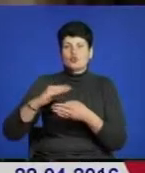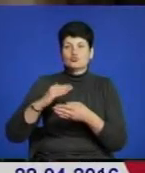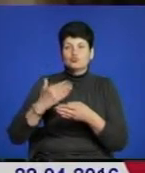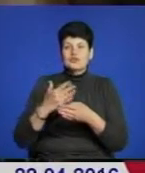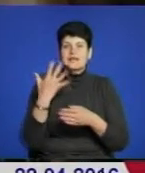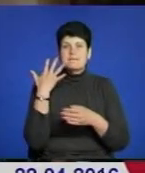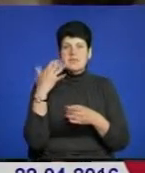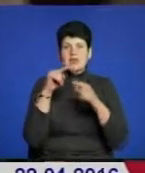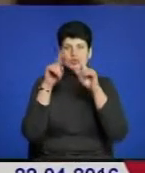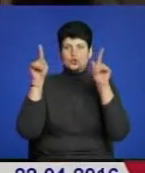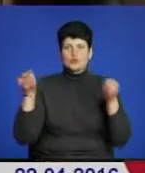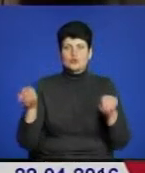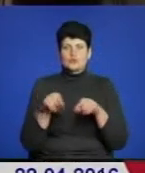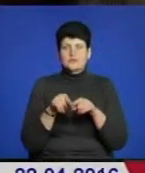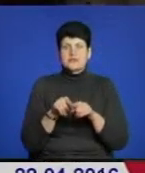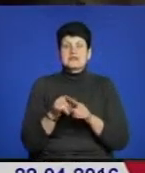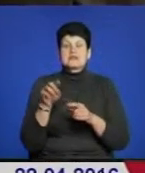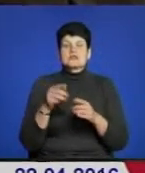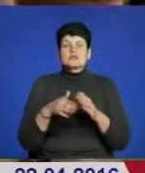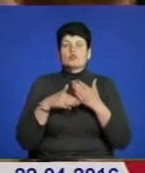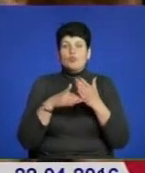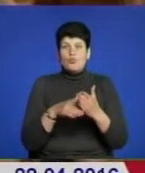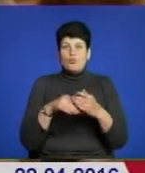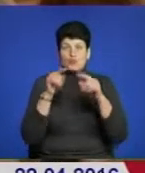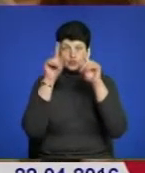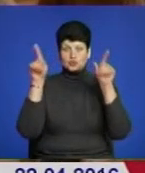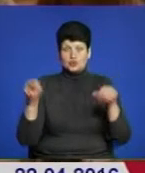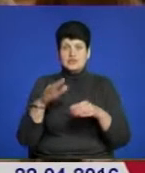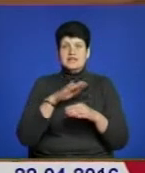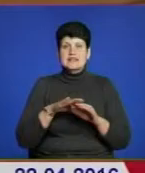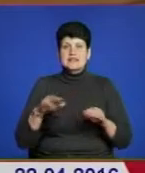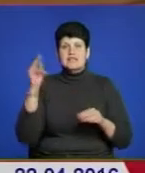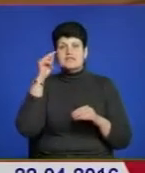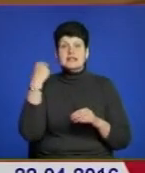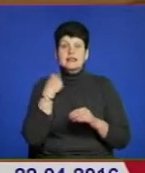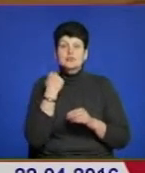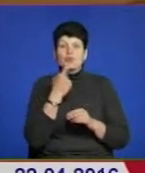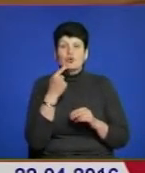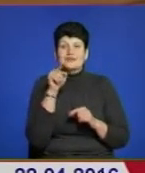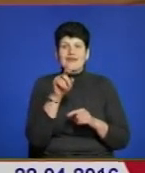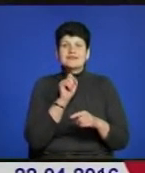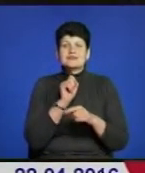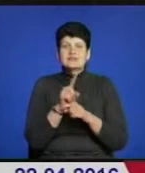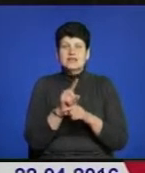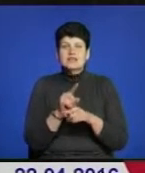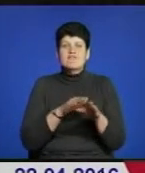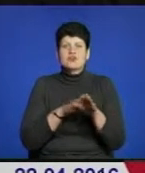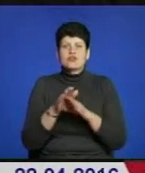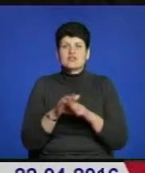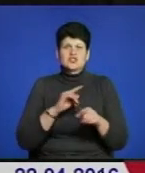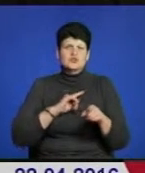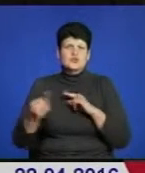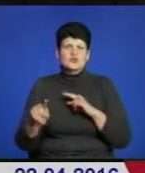мультимедійних дошок. Наприклад, за допомогою мультимедійної дошки діти вивчають англійську. Учні кажуть, так завдання виконувати швидше і